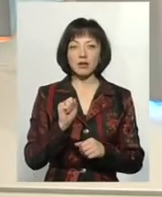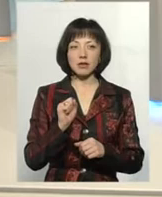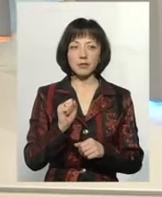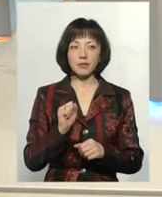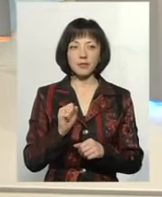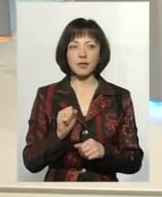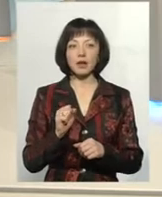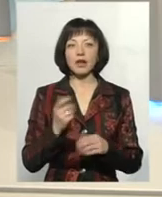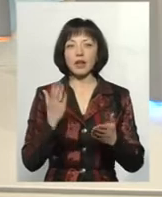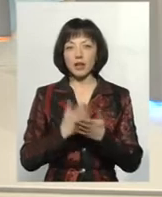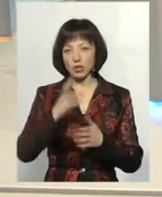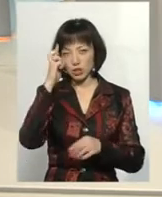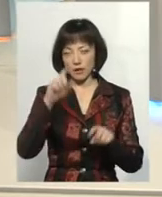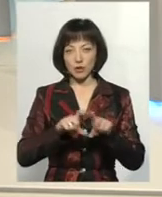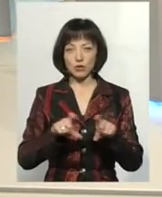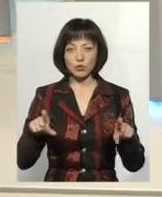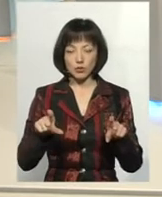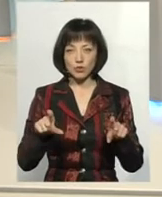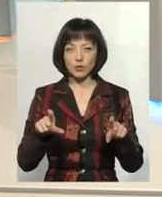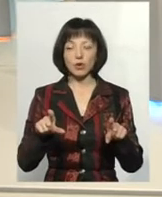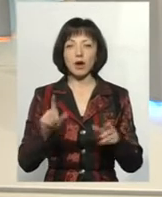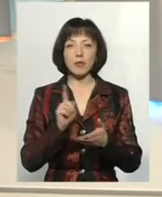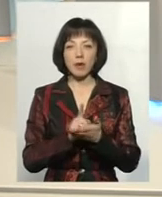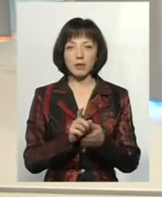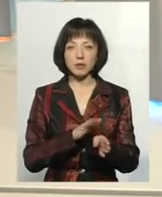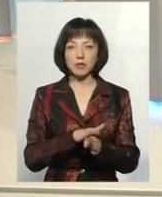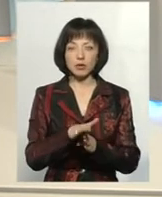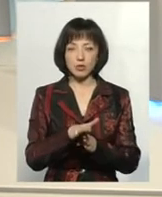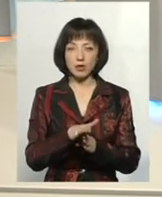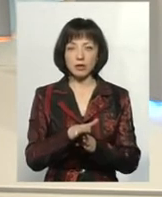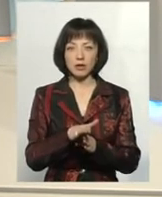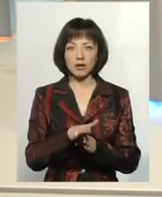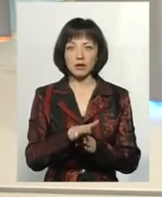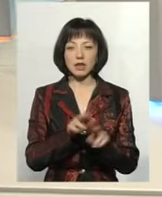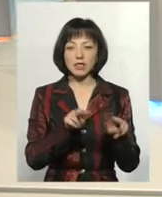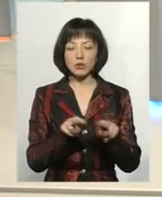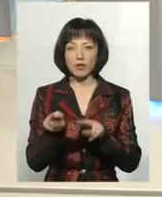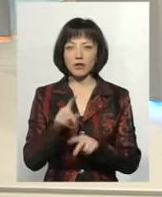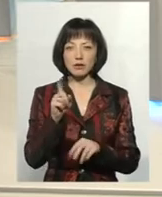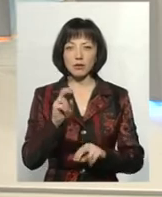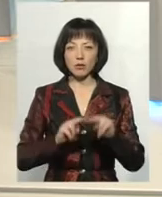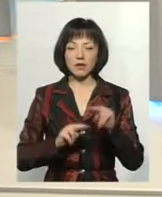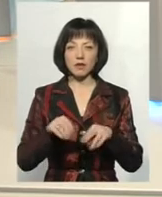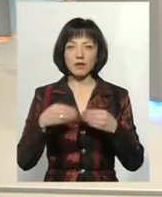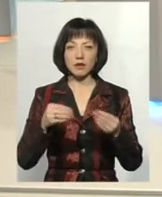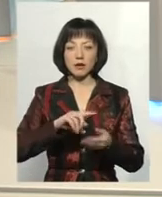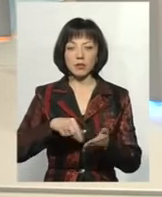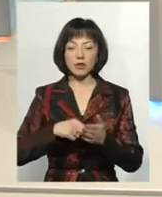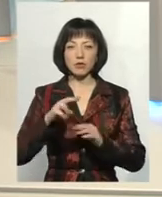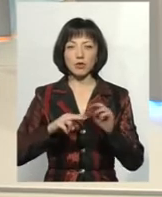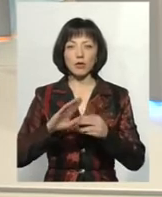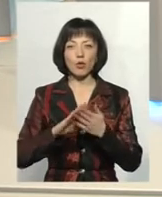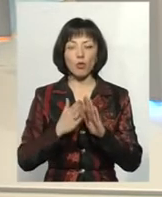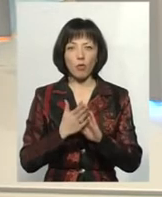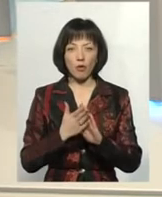державна структура, обласна Арбудконтроль, яка мала б здійснювати, слідкувати за будівництвом. Видаються містобудівні умови